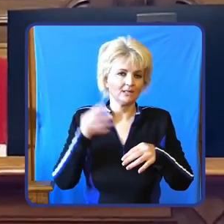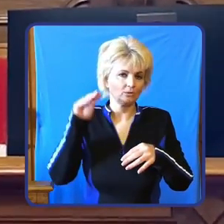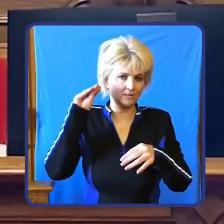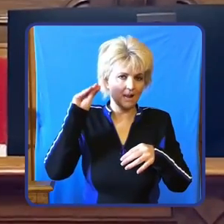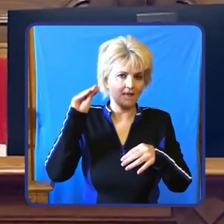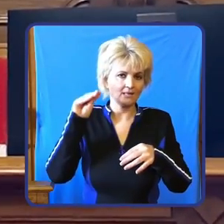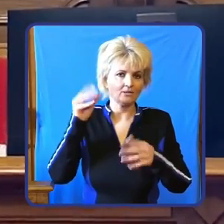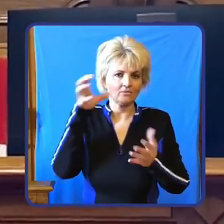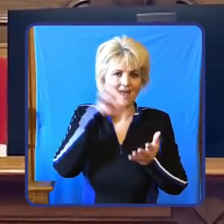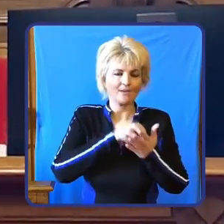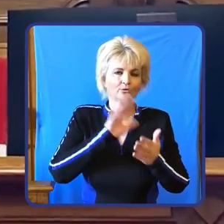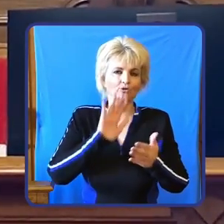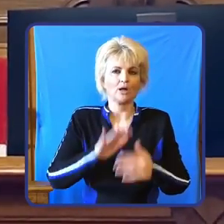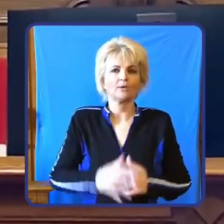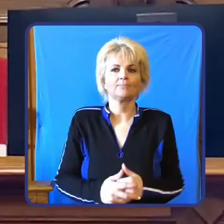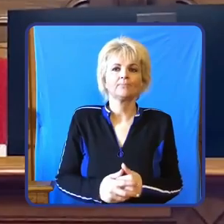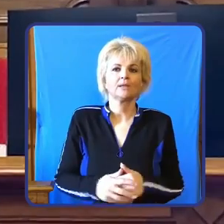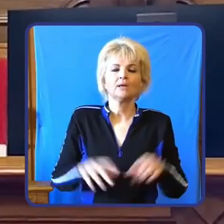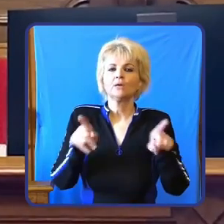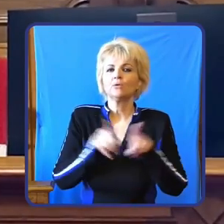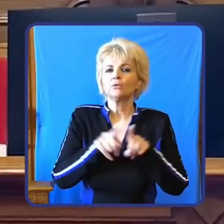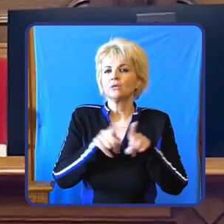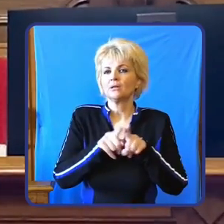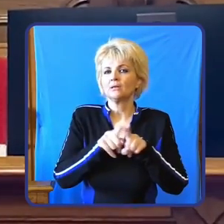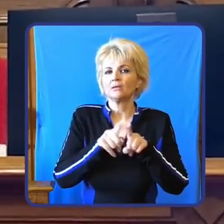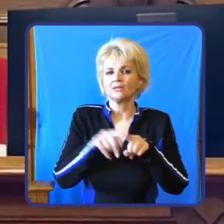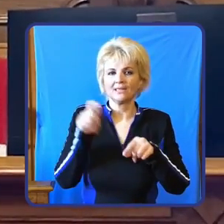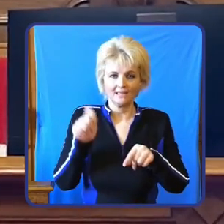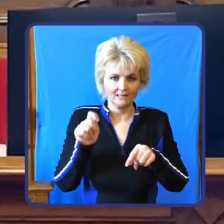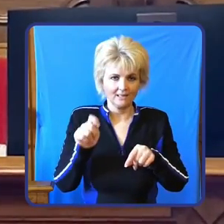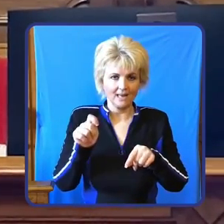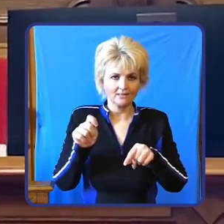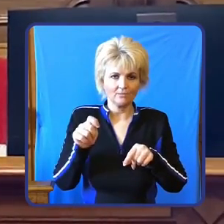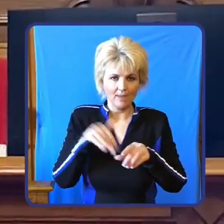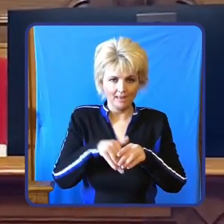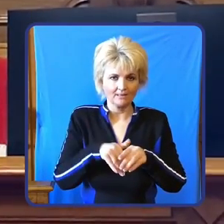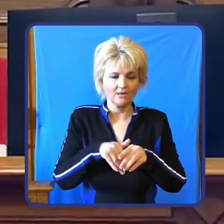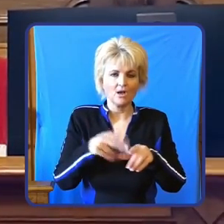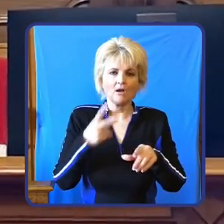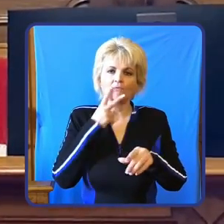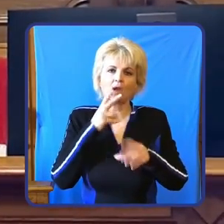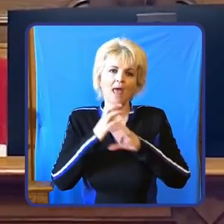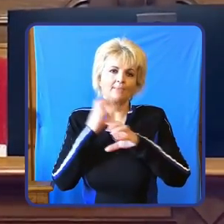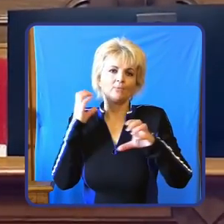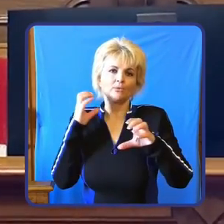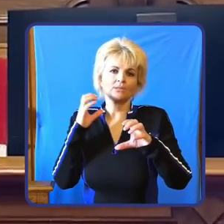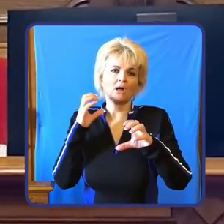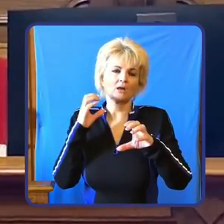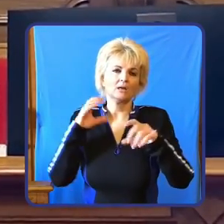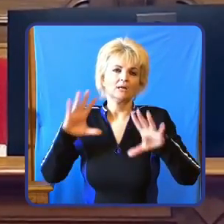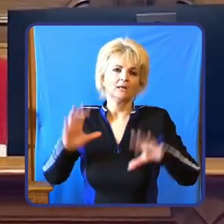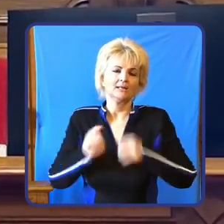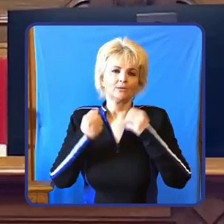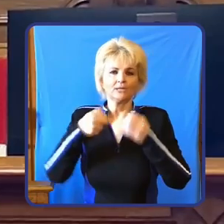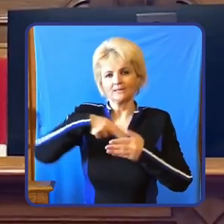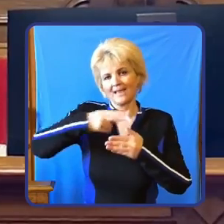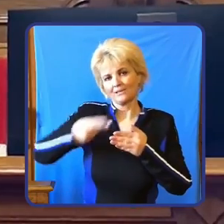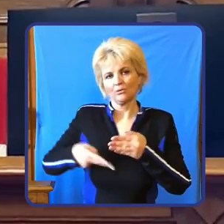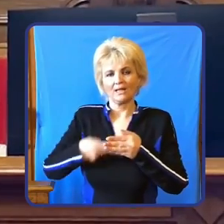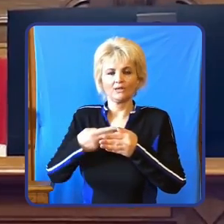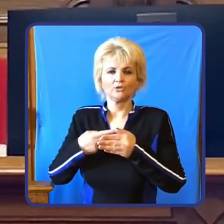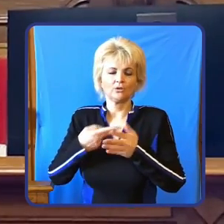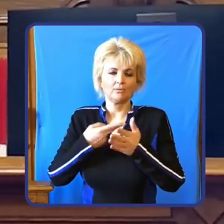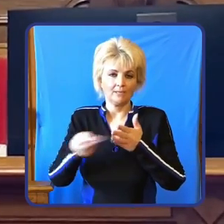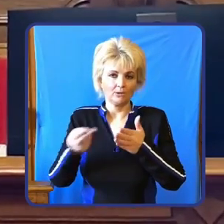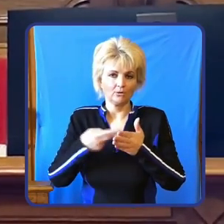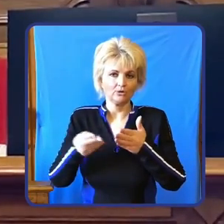adott esetben a városnak. Ugyanez az ítélet, ez azt mondta, hogy a Volánbusznak az ő általuk létrejött szerződés, ami természetesen a